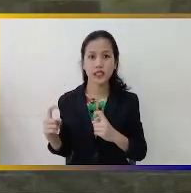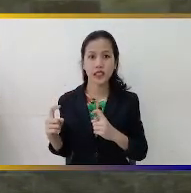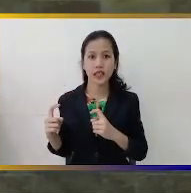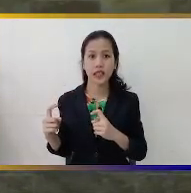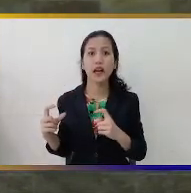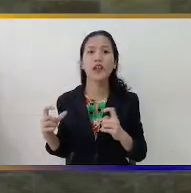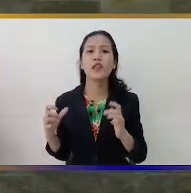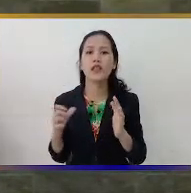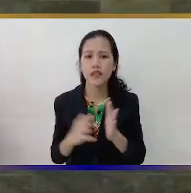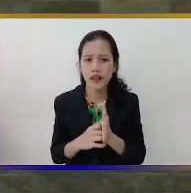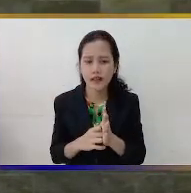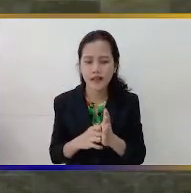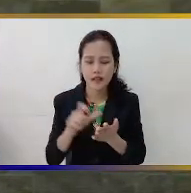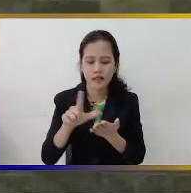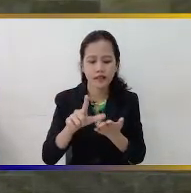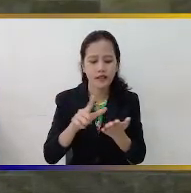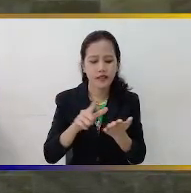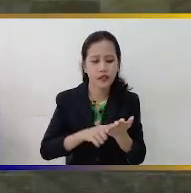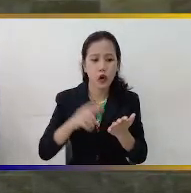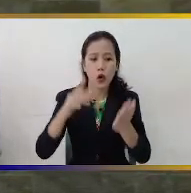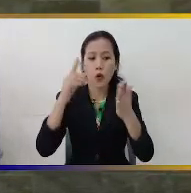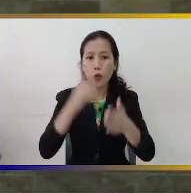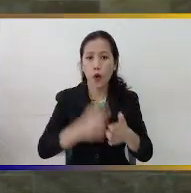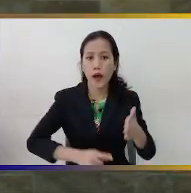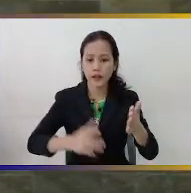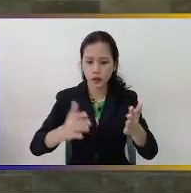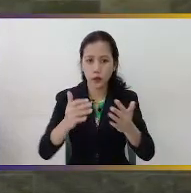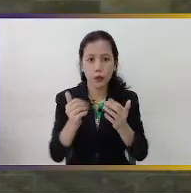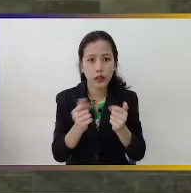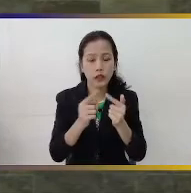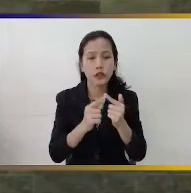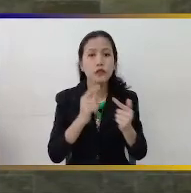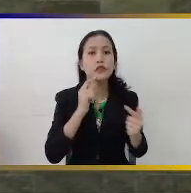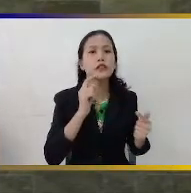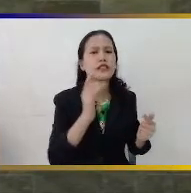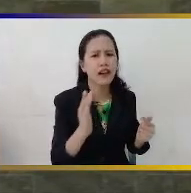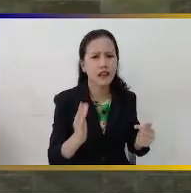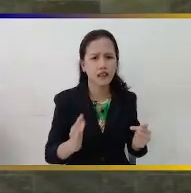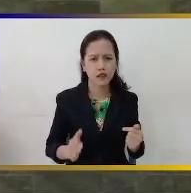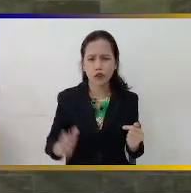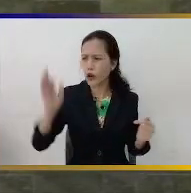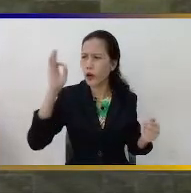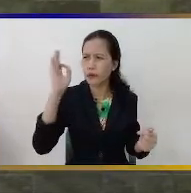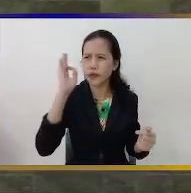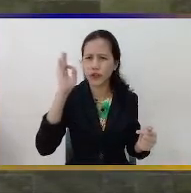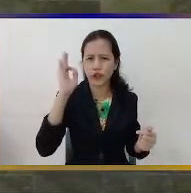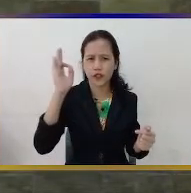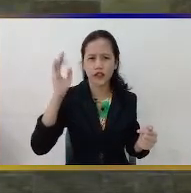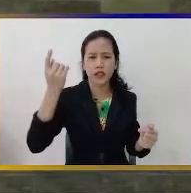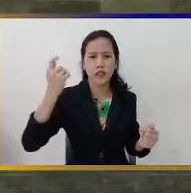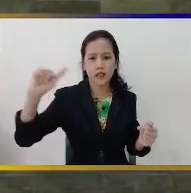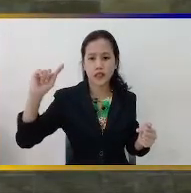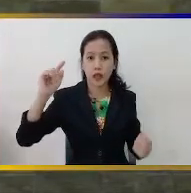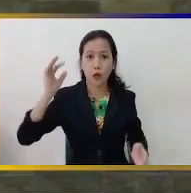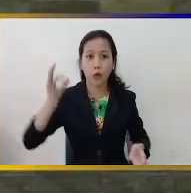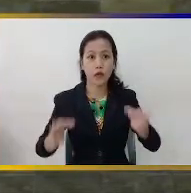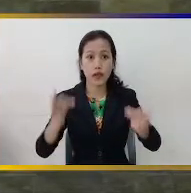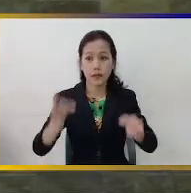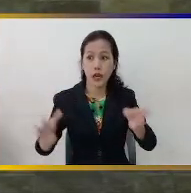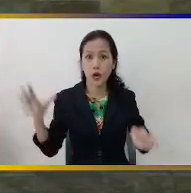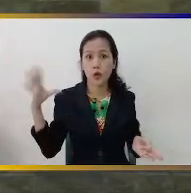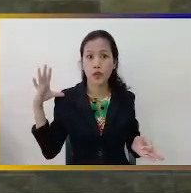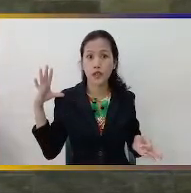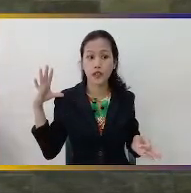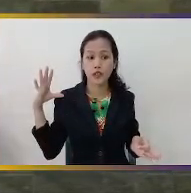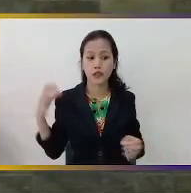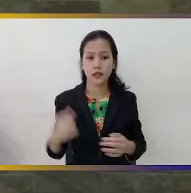po. Yan po yung gustong paratingin ni Prophet Micah po sa kanila sa pamamagitan ng pag-proclaim ng nakaabang na judgment sa kanila,